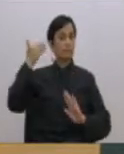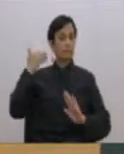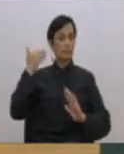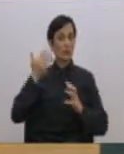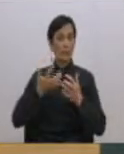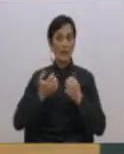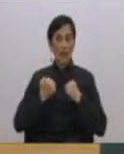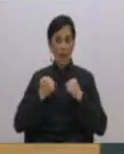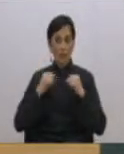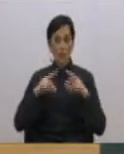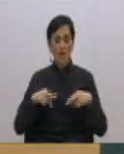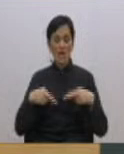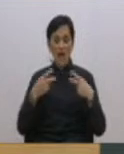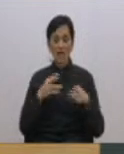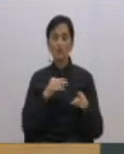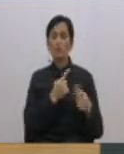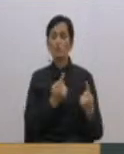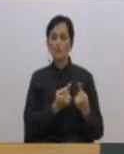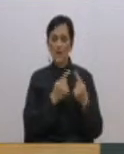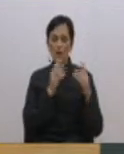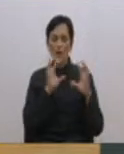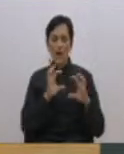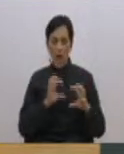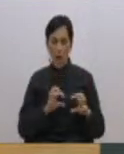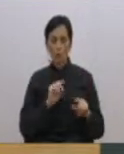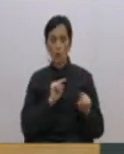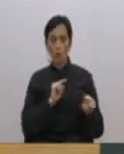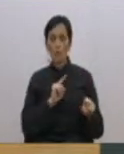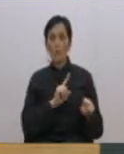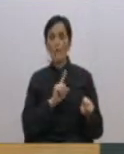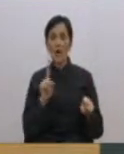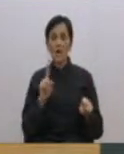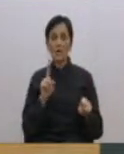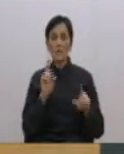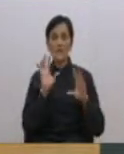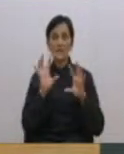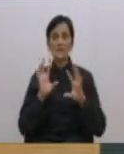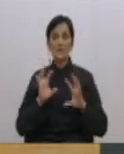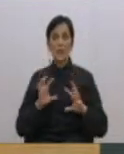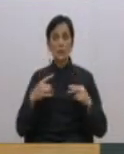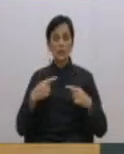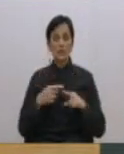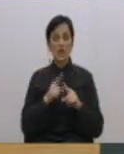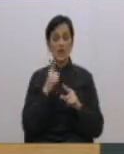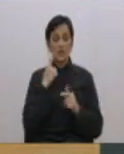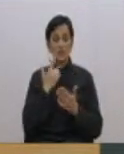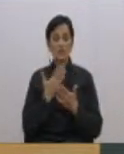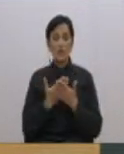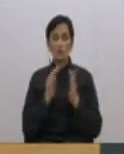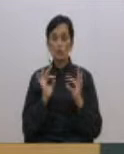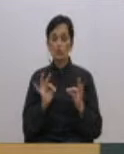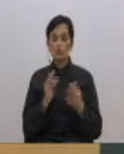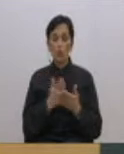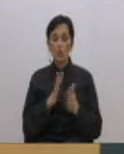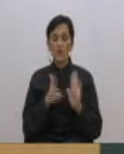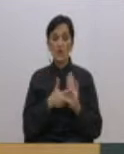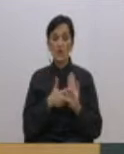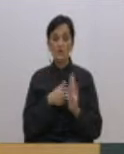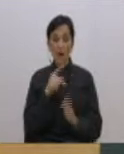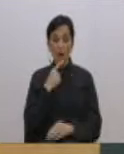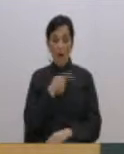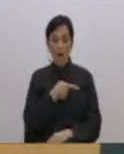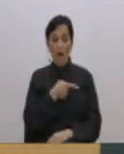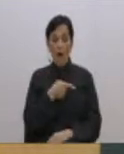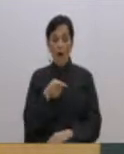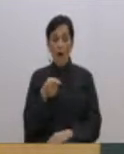Gardamaul debulebi, ci si ce ulebi lui canonia, magram. Araris, sa canon de tehnici, situația a zis, sorry, ruați-l izgadnă lubași, ești se